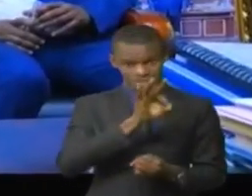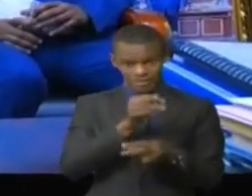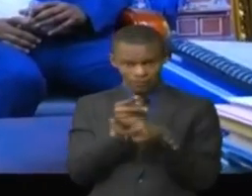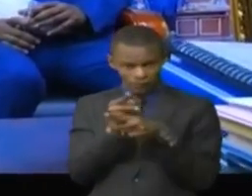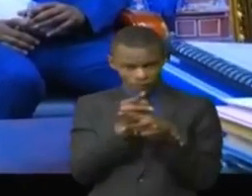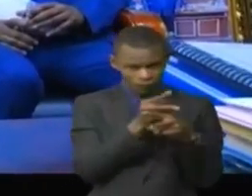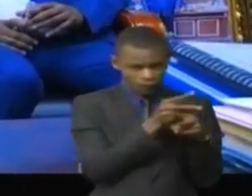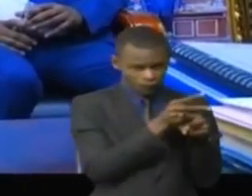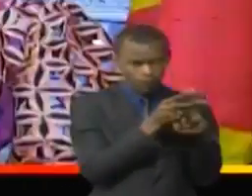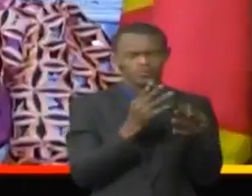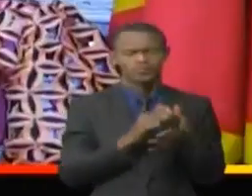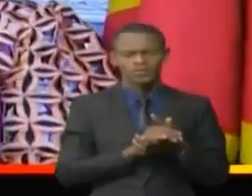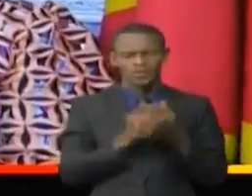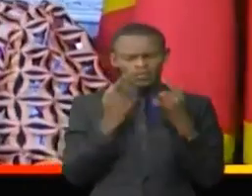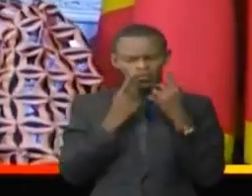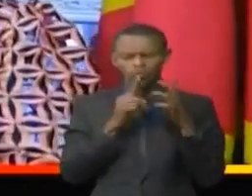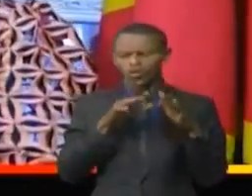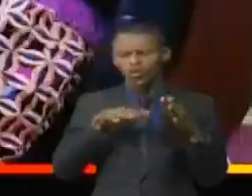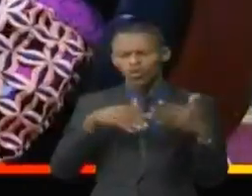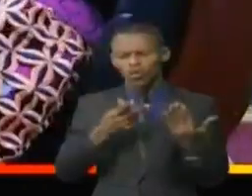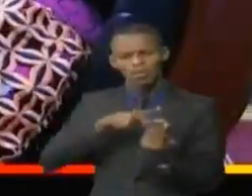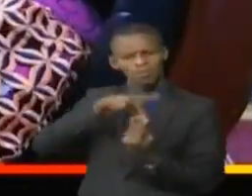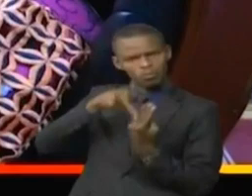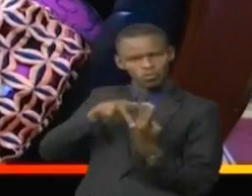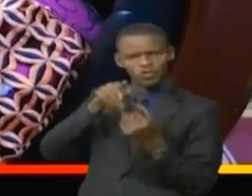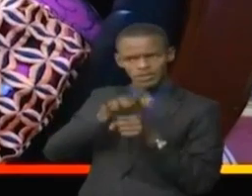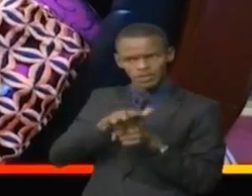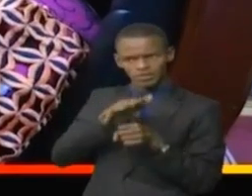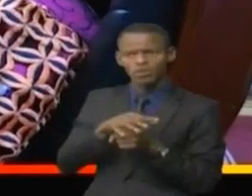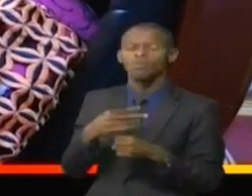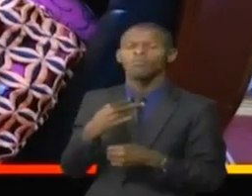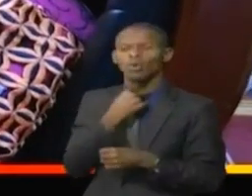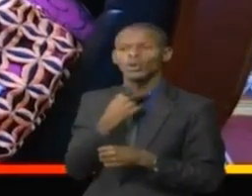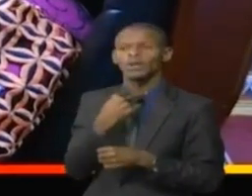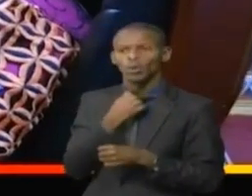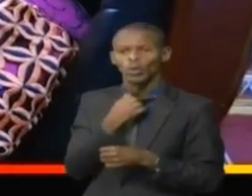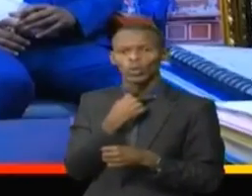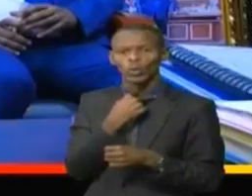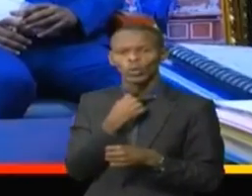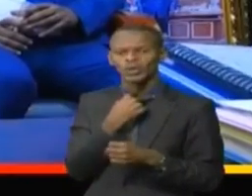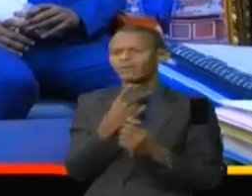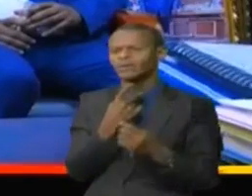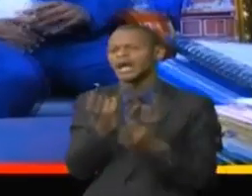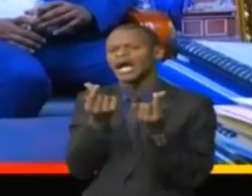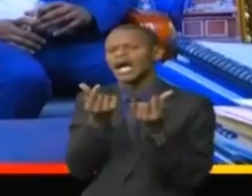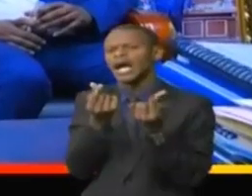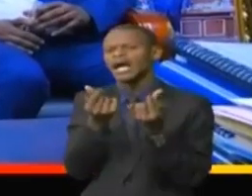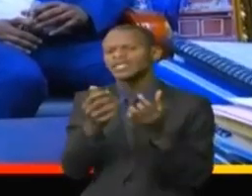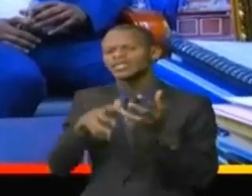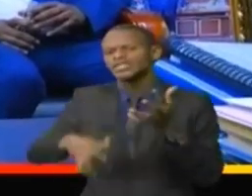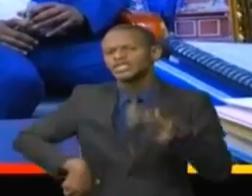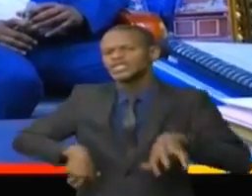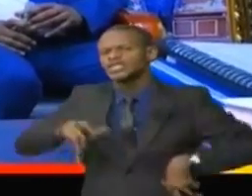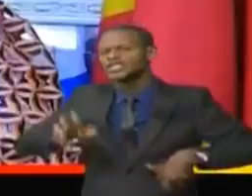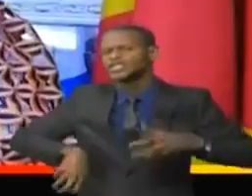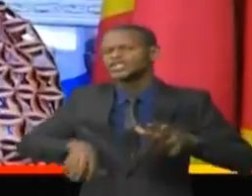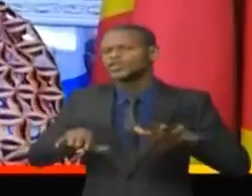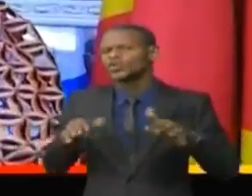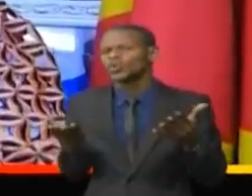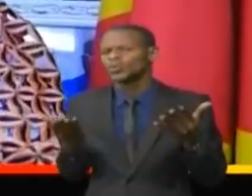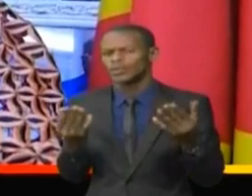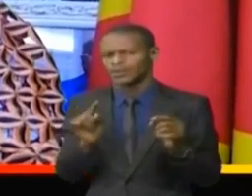FPI sont à l'arrêt. Pour le cas de FPI, de chez nous, parce que c'est bloqué. Et on